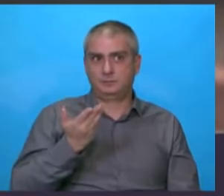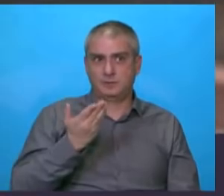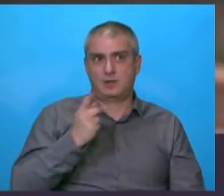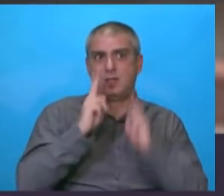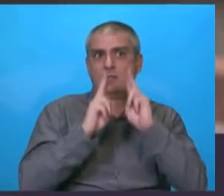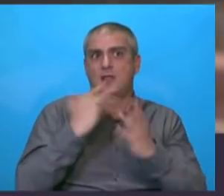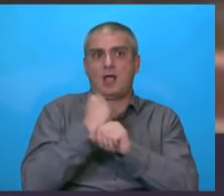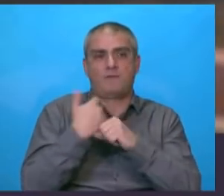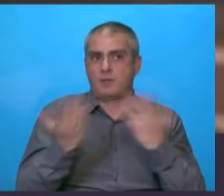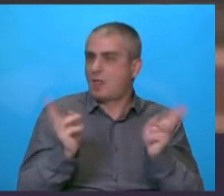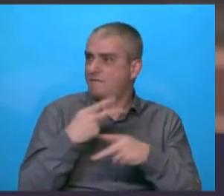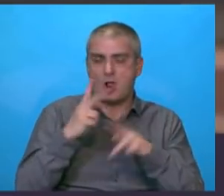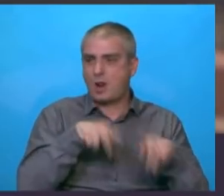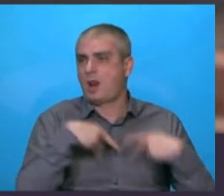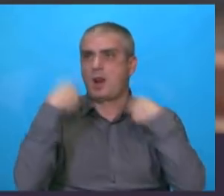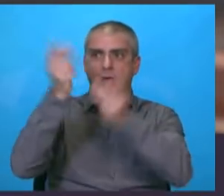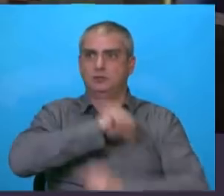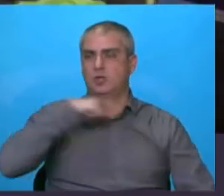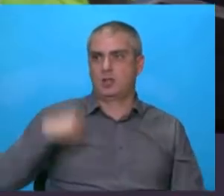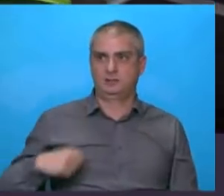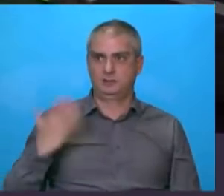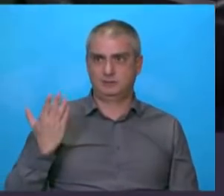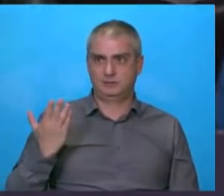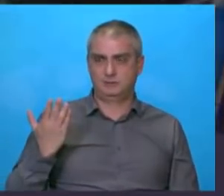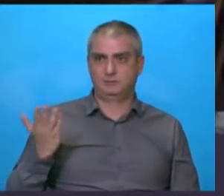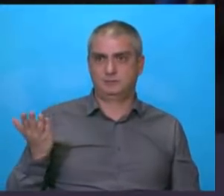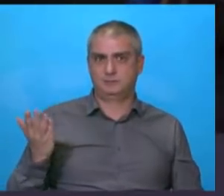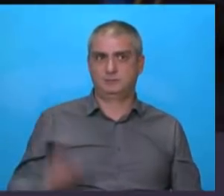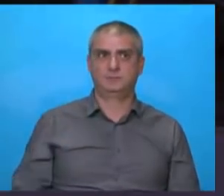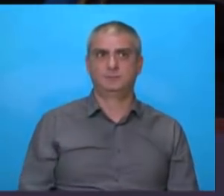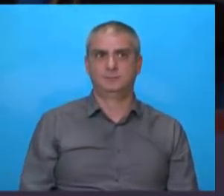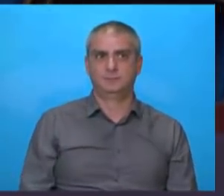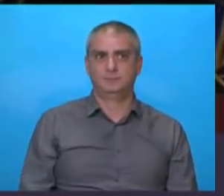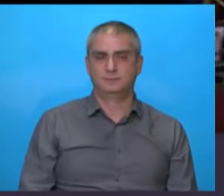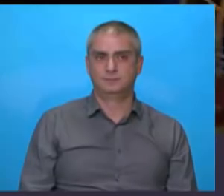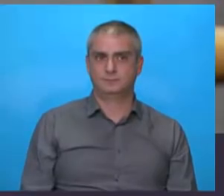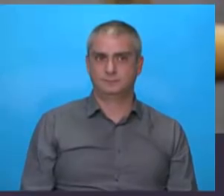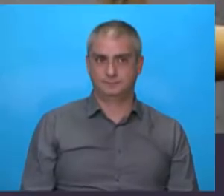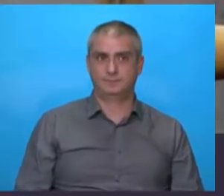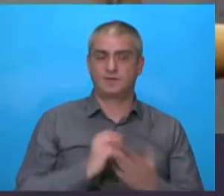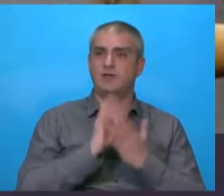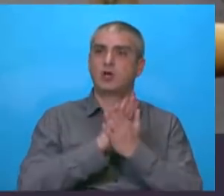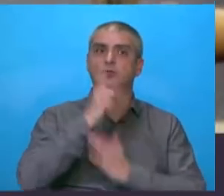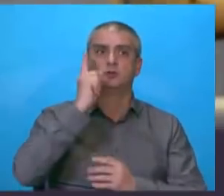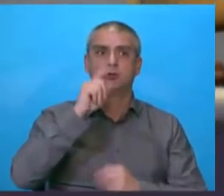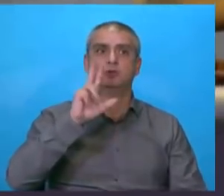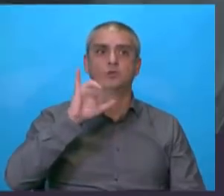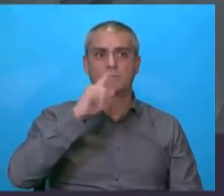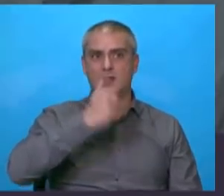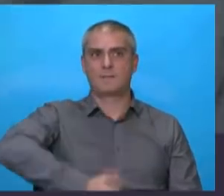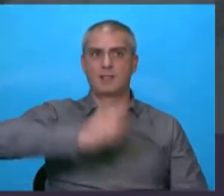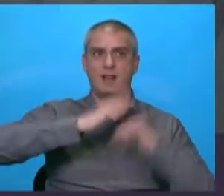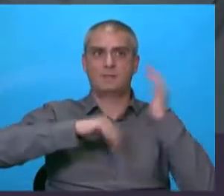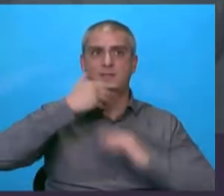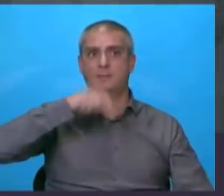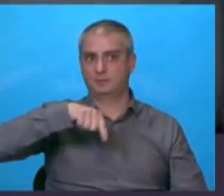ובלי אפשרות באמת לחזור לארץ שלהם, לסין. כבר 13 שנה, צ'ו יאנג מנהל בנייה בארץ,